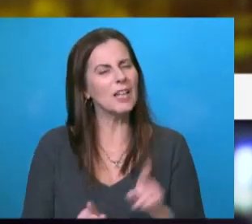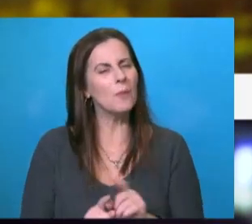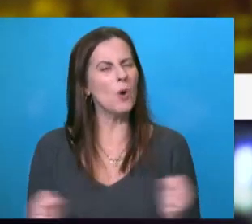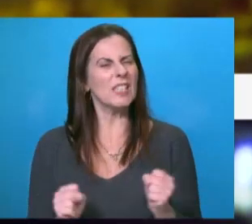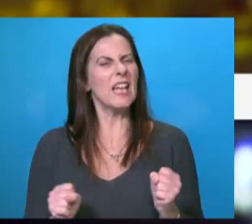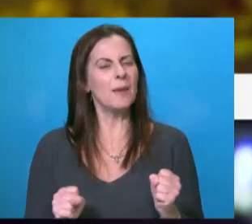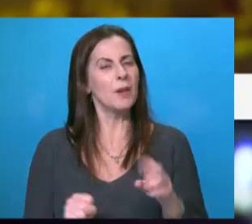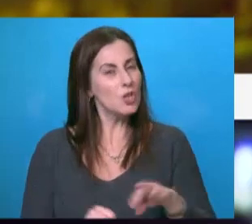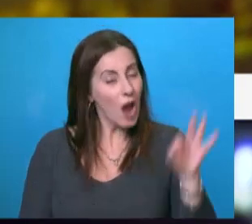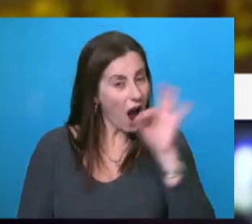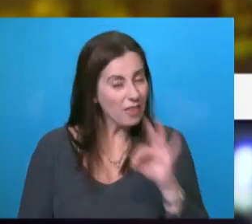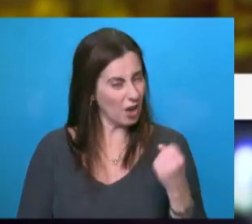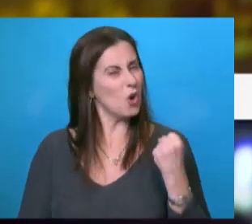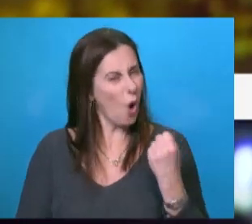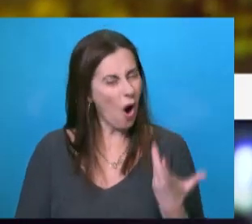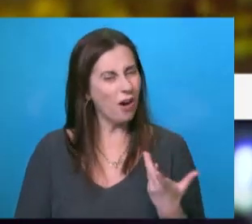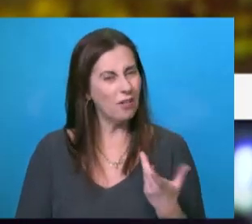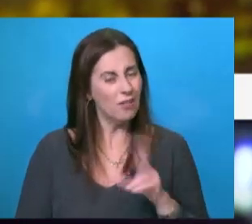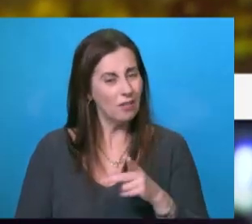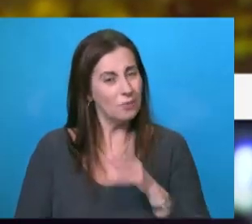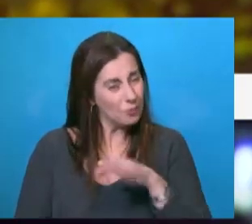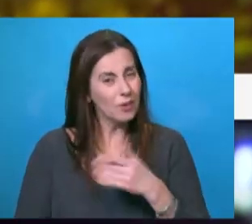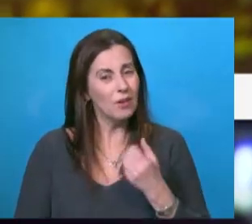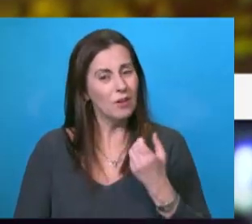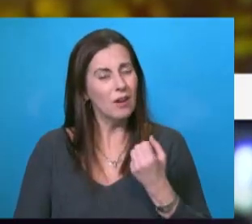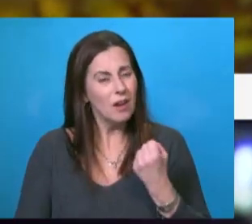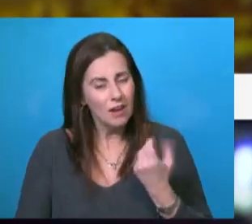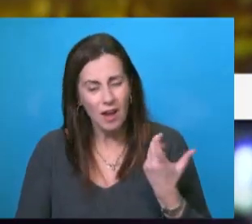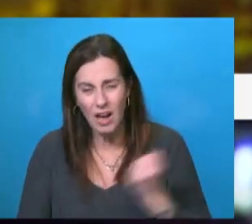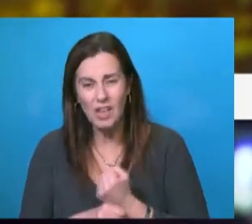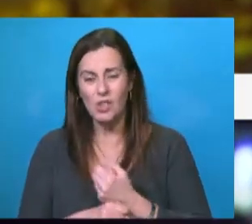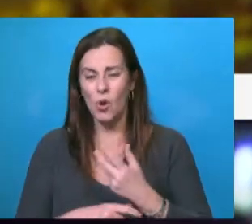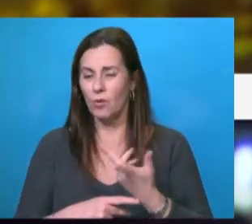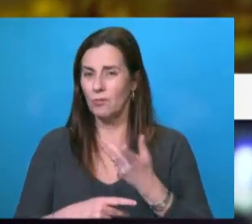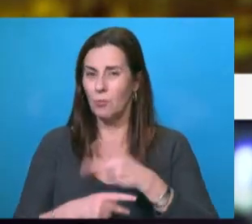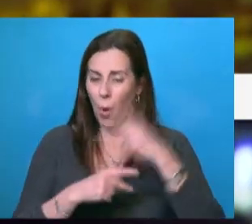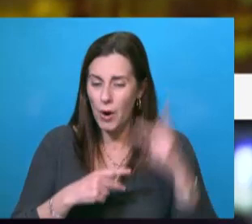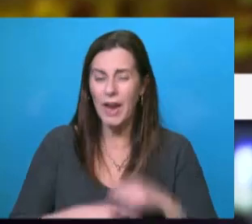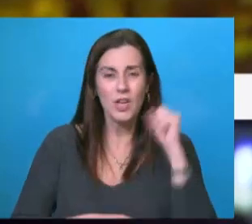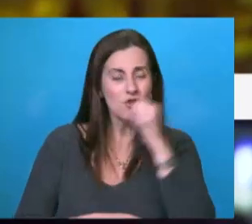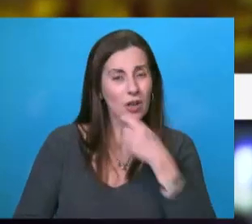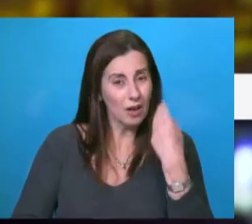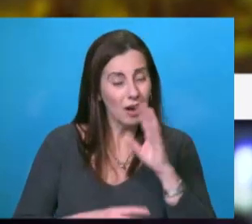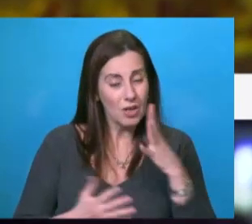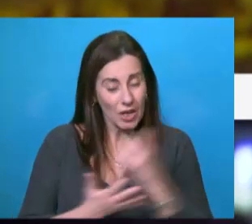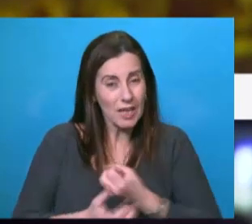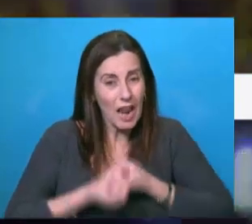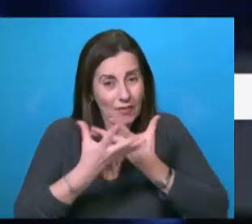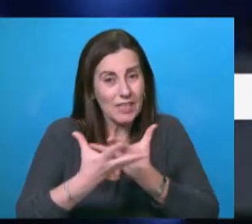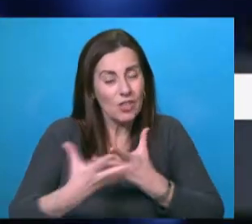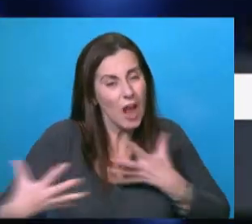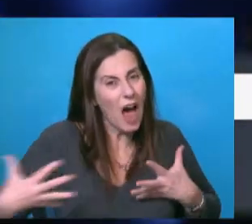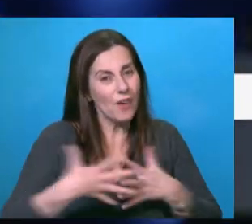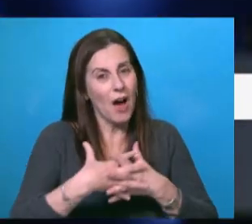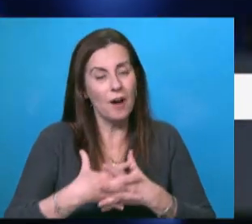עדיין כוח למיזם כזה, לשיר כזה, להעביר באמת מסר של אחווה וסולידריות? את צודקת,